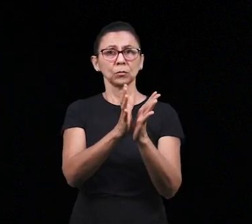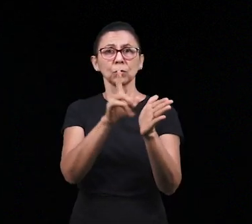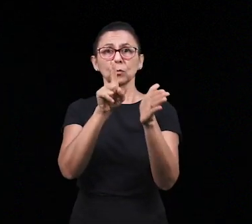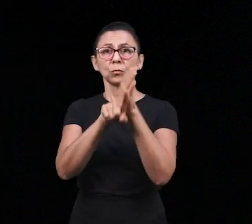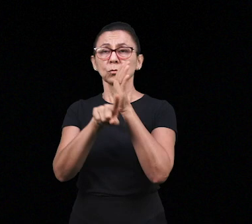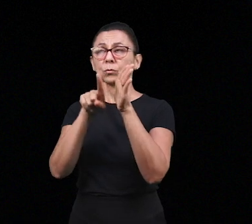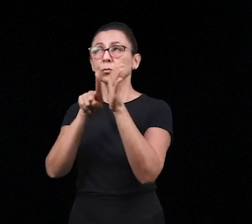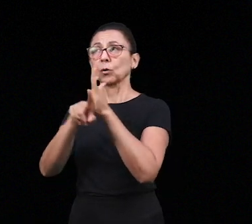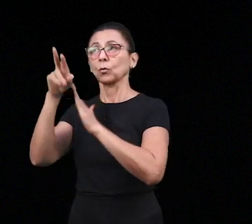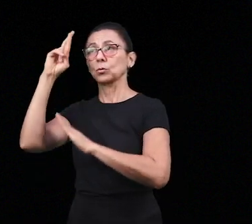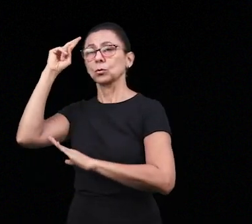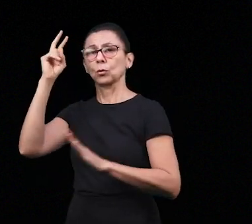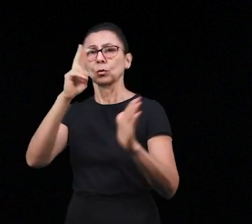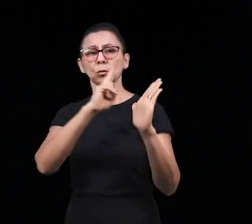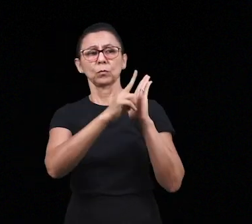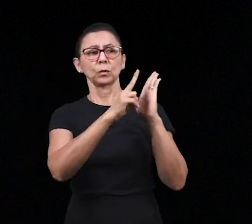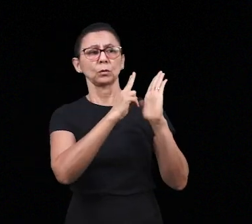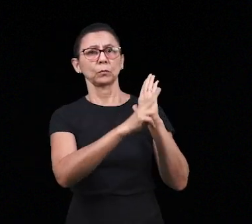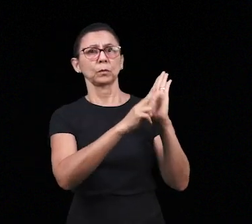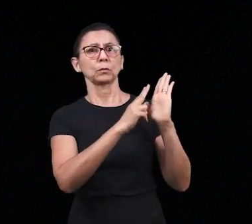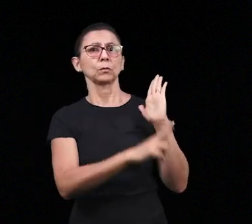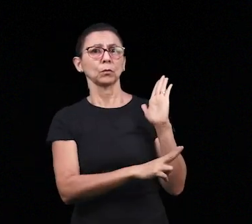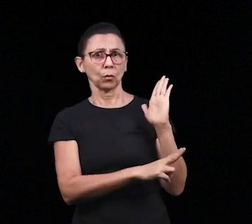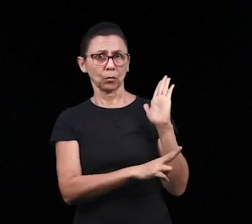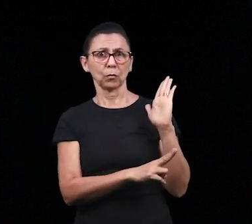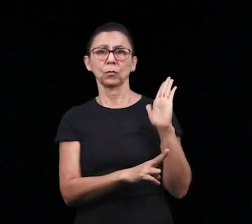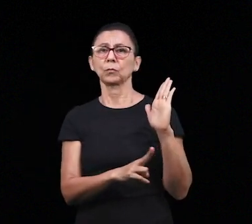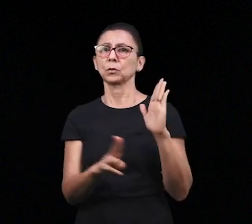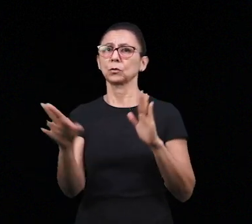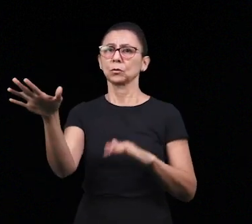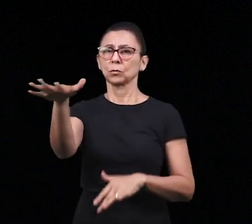à l'Église chrétienne Maranatha avec la participation de l'Église chrétienne